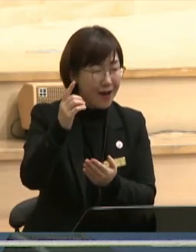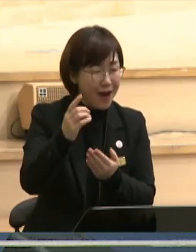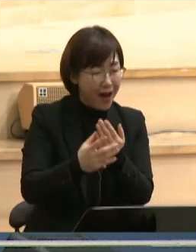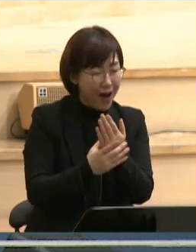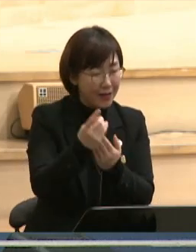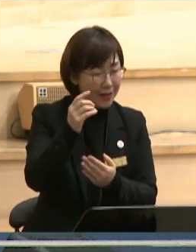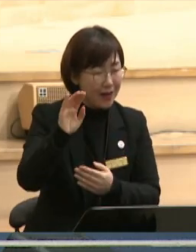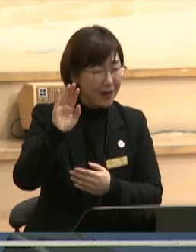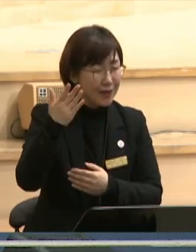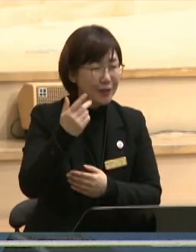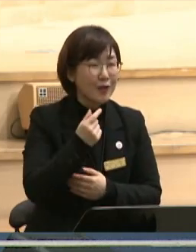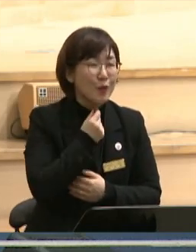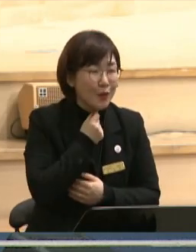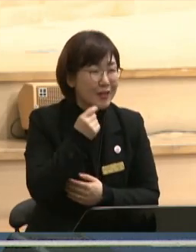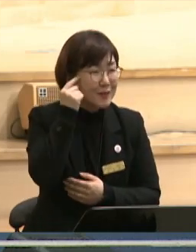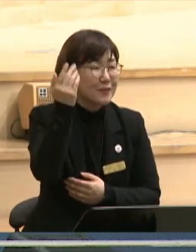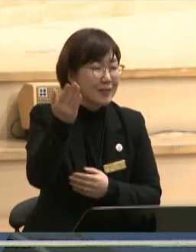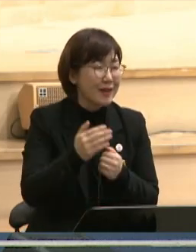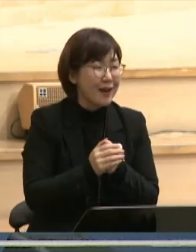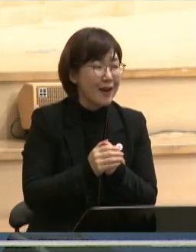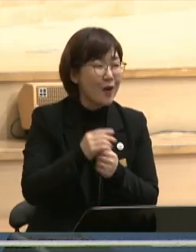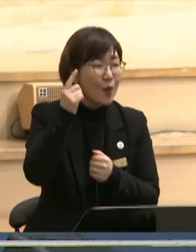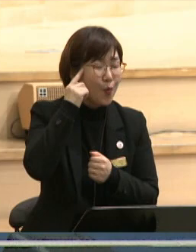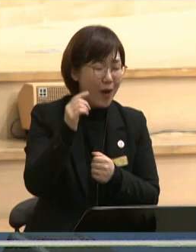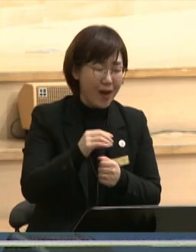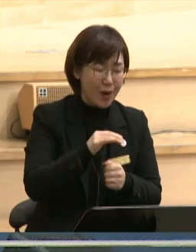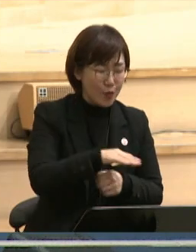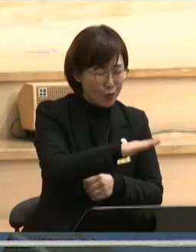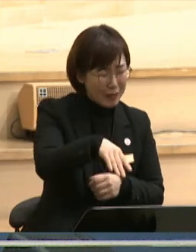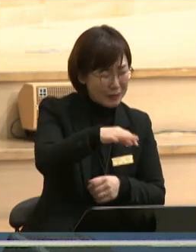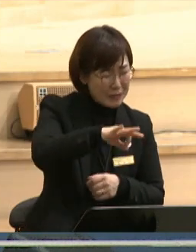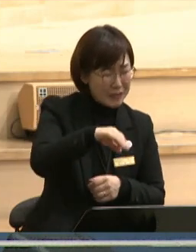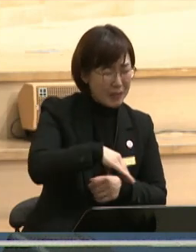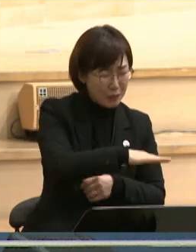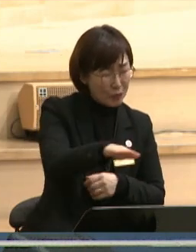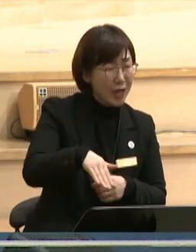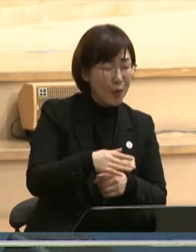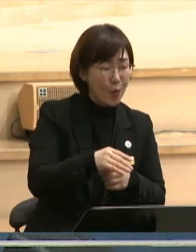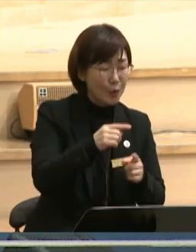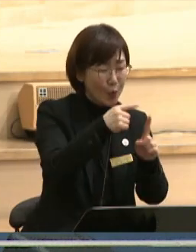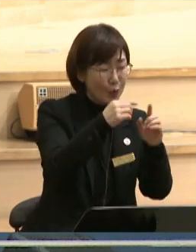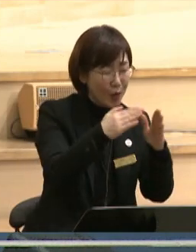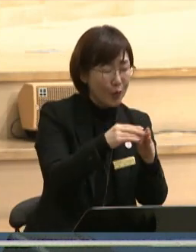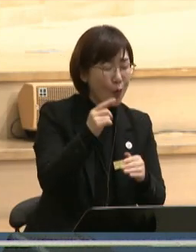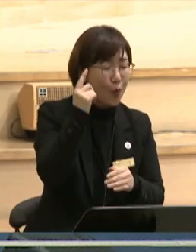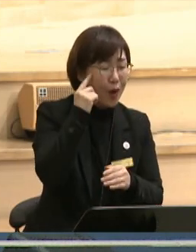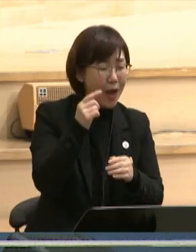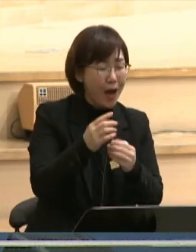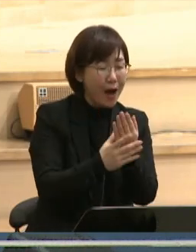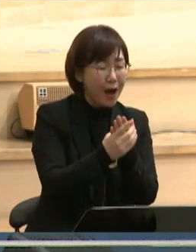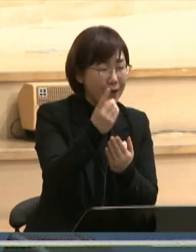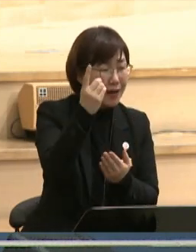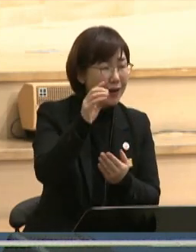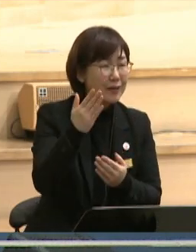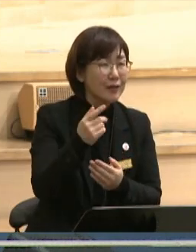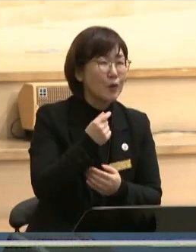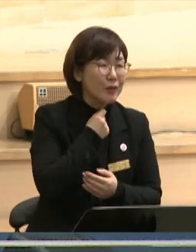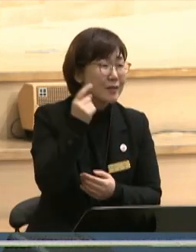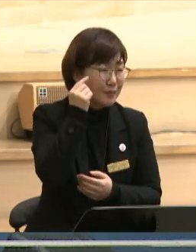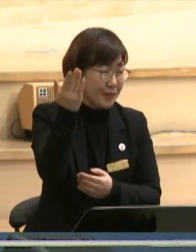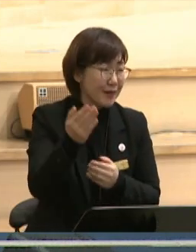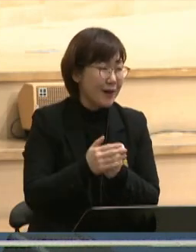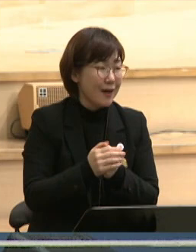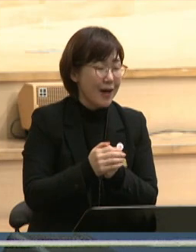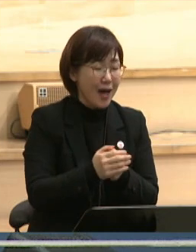왜 이렇게 하나님은 우리와 같은 존재와 교회와 한 몸이 되려고 하셨을까 남편과 아내가